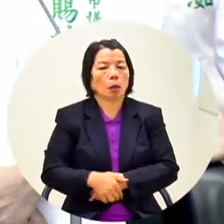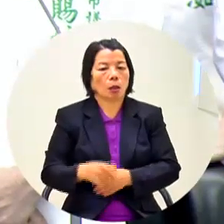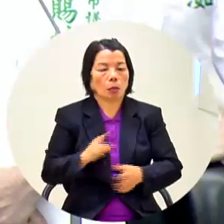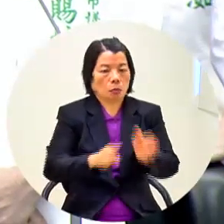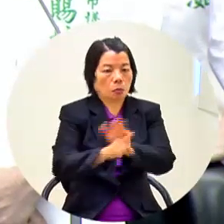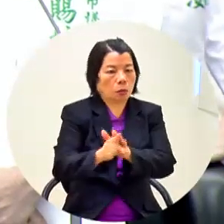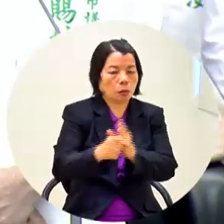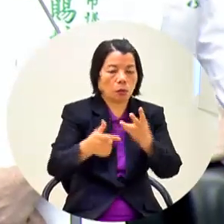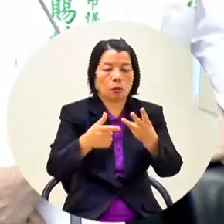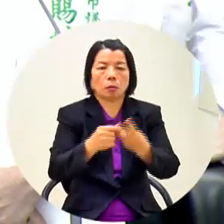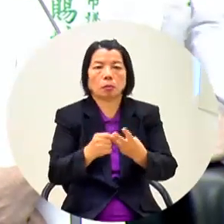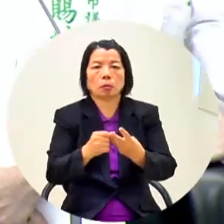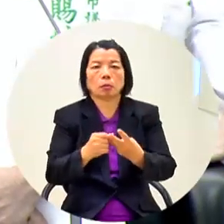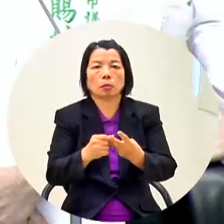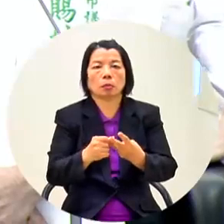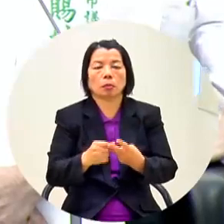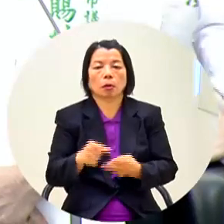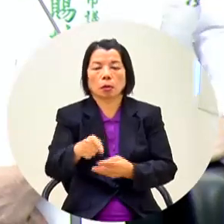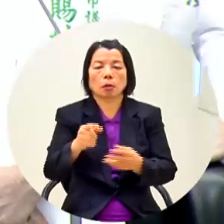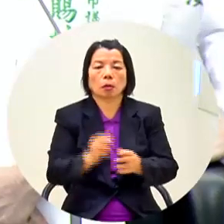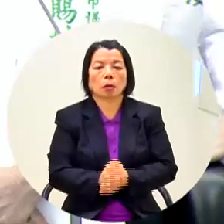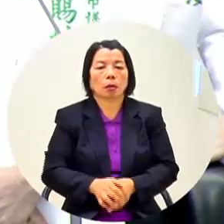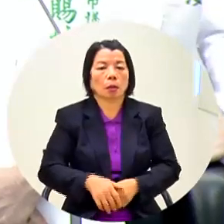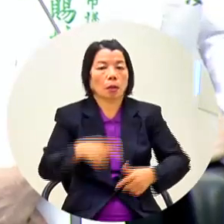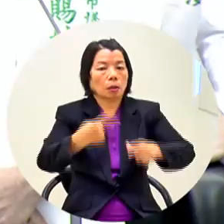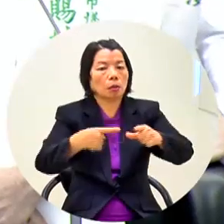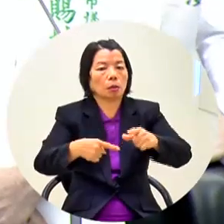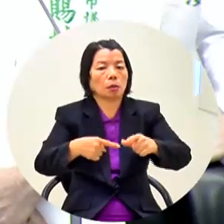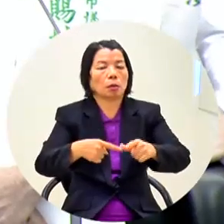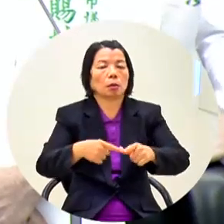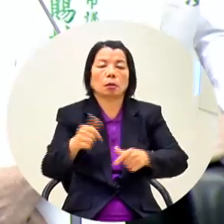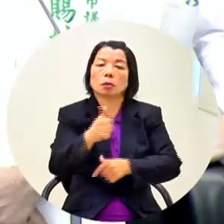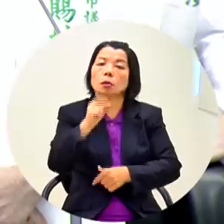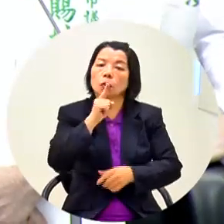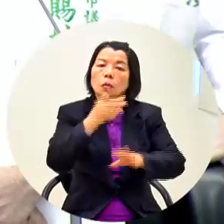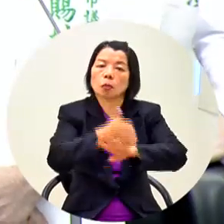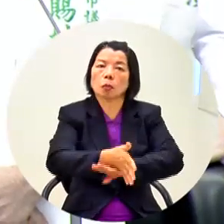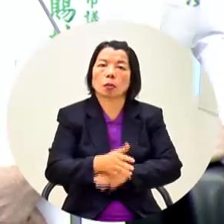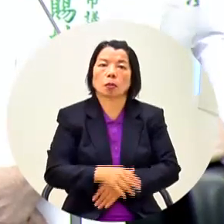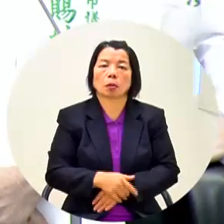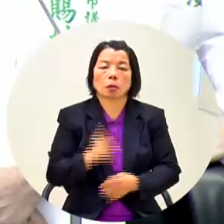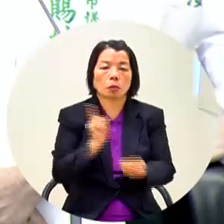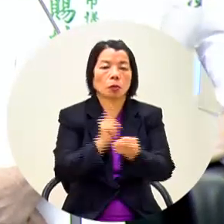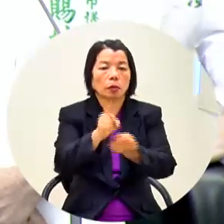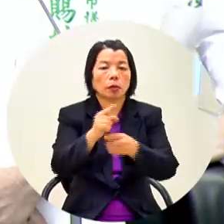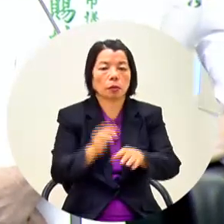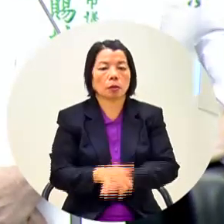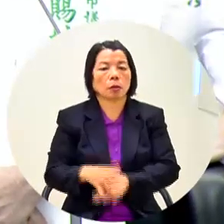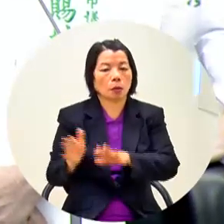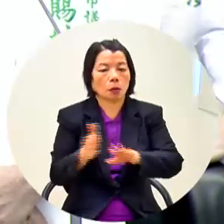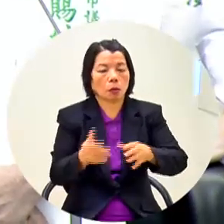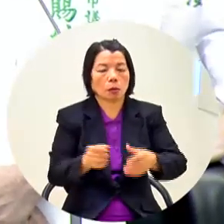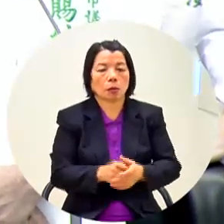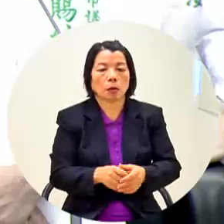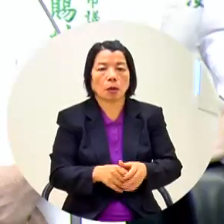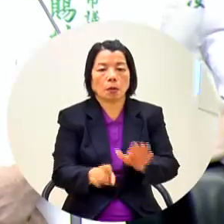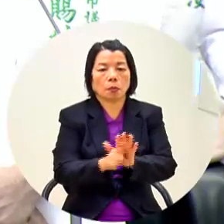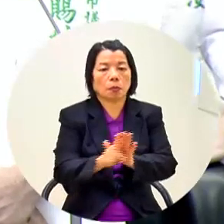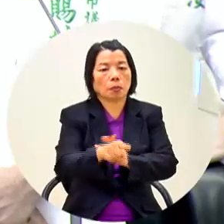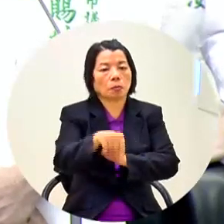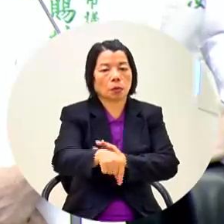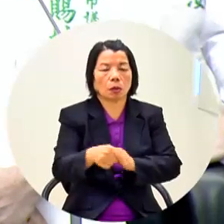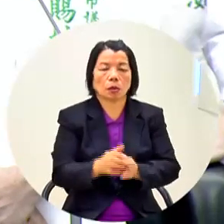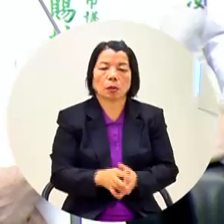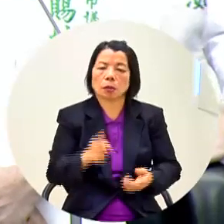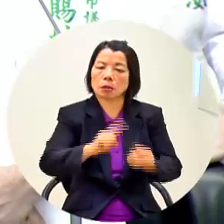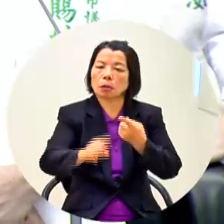啦。叶金川前书长也说啊，他说这个封城兵推是一个不切实际的